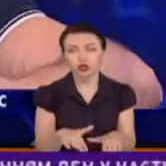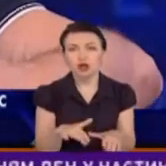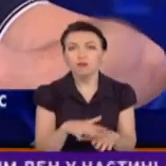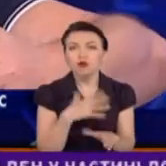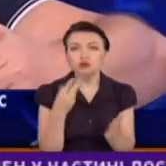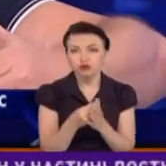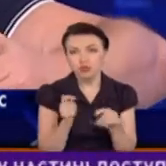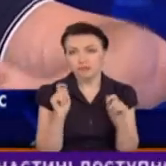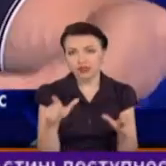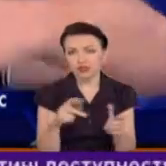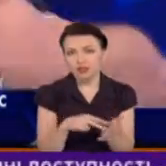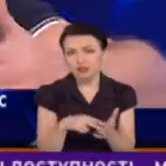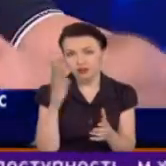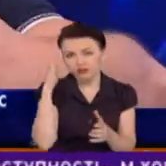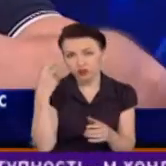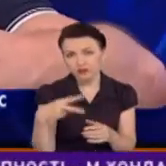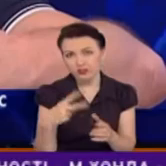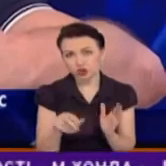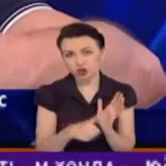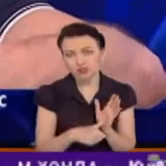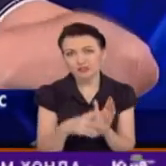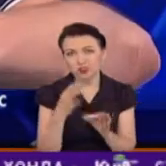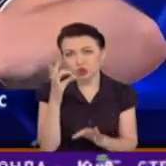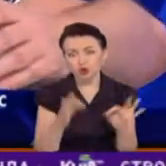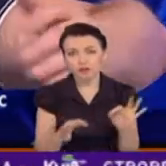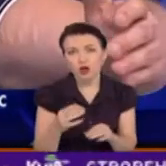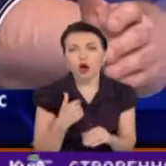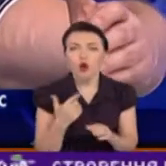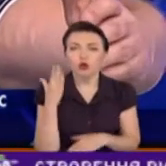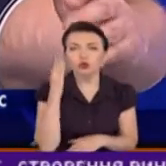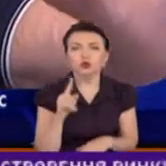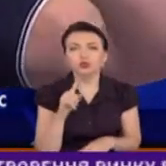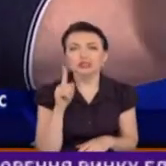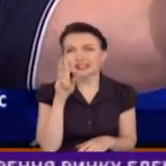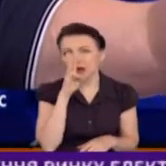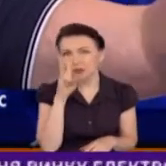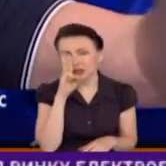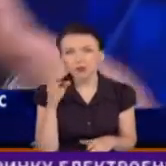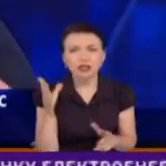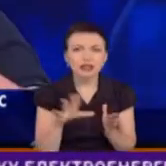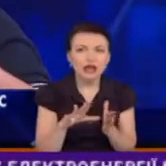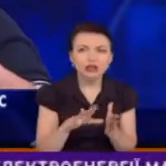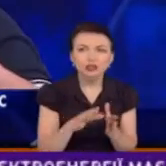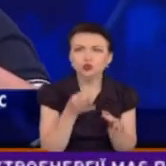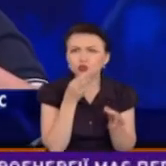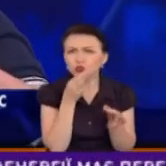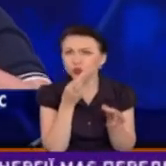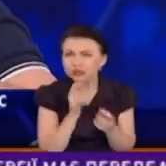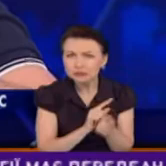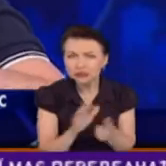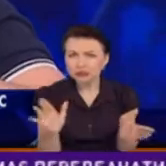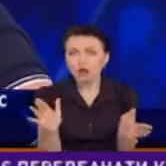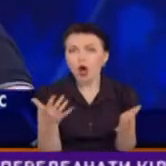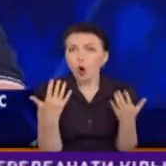своє підняття тарифів на воду на 26%, голосуючи там заробітна платня, електроенергія, ще нічого не змінилося.